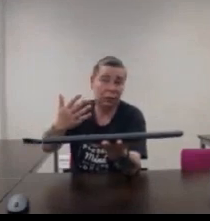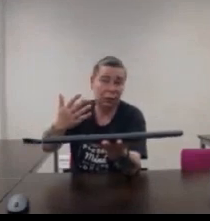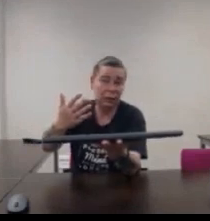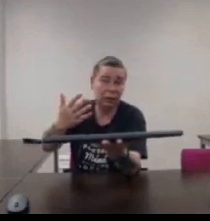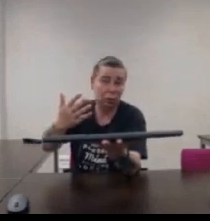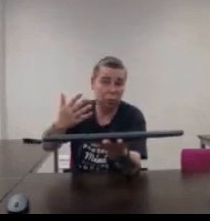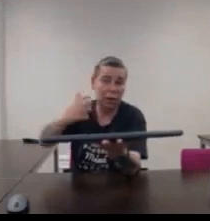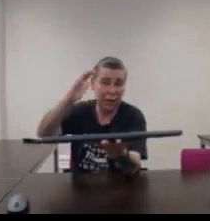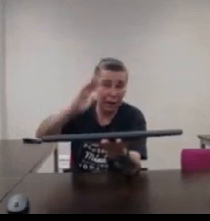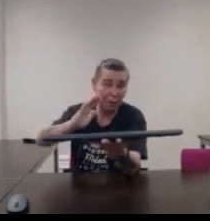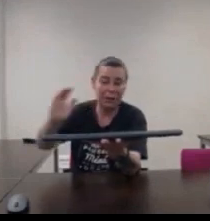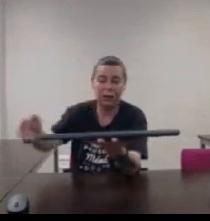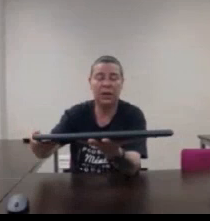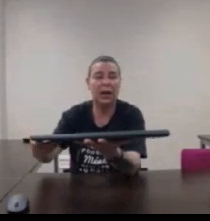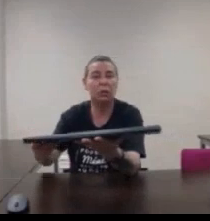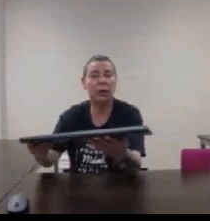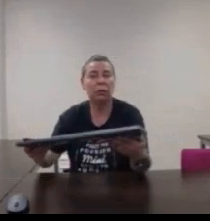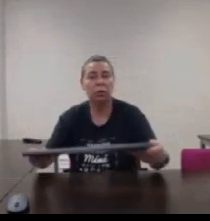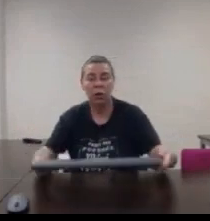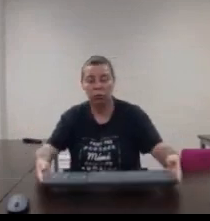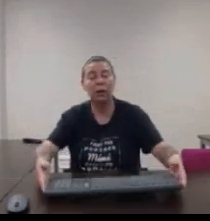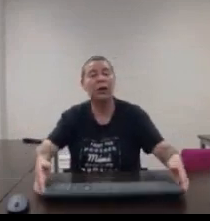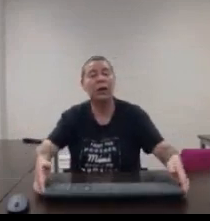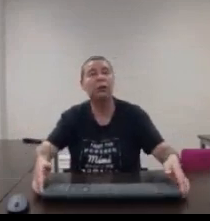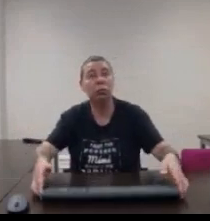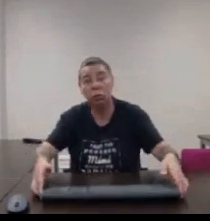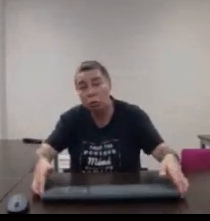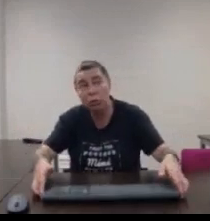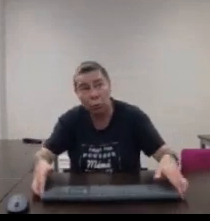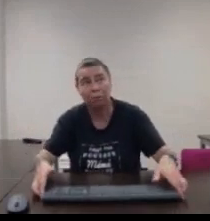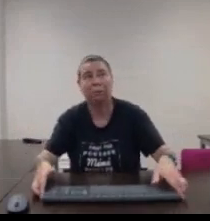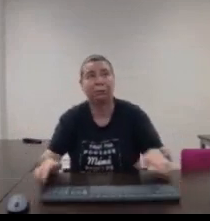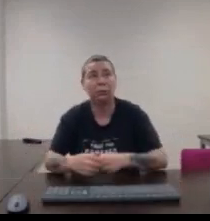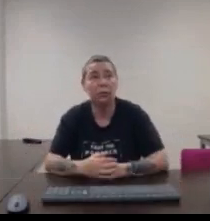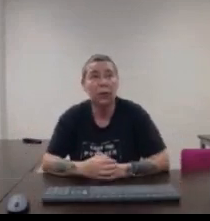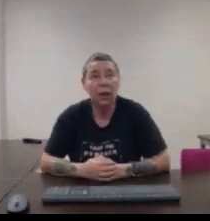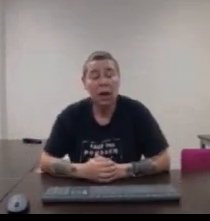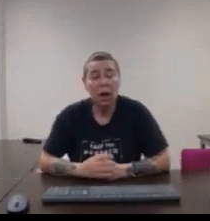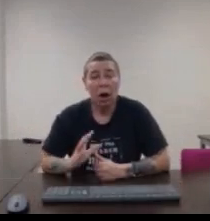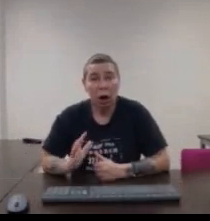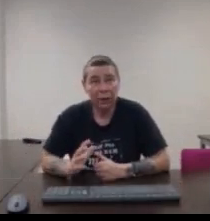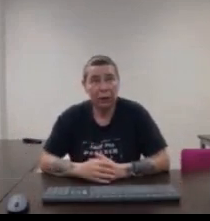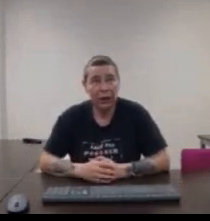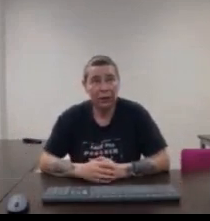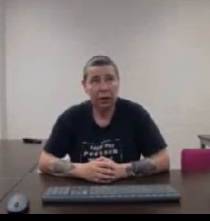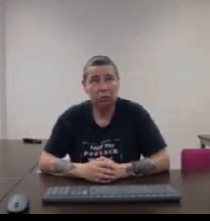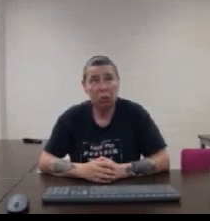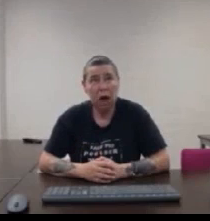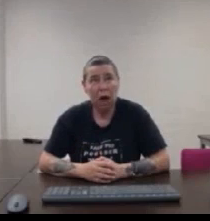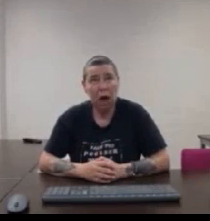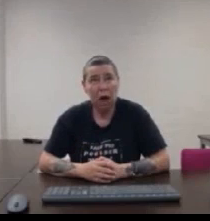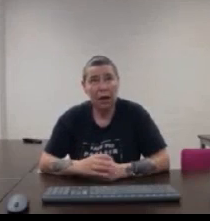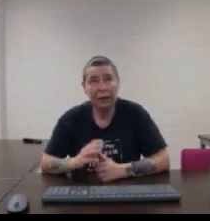les hypersollicitations du poignet et en particulier la compression du talon de la main sur le bureau. Enfin, le